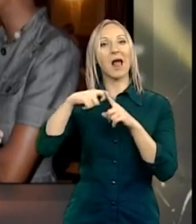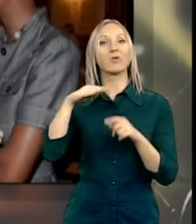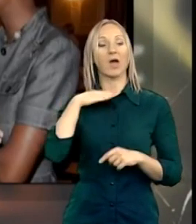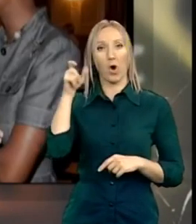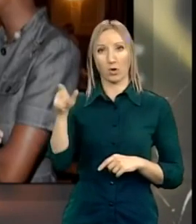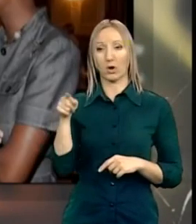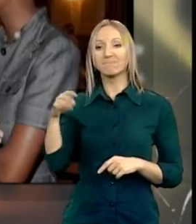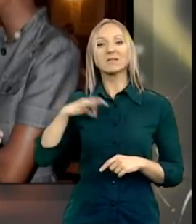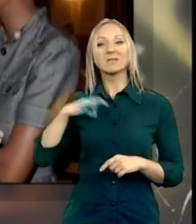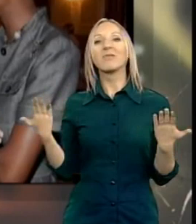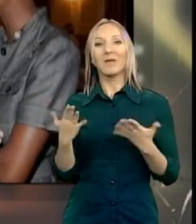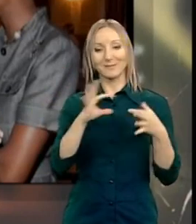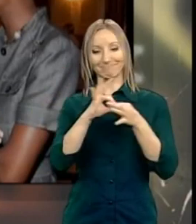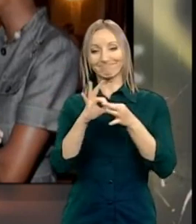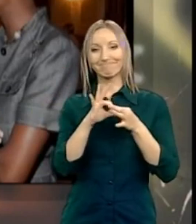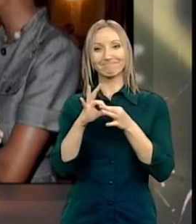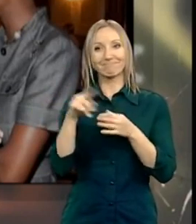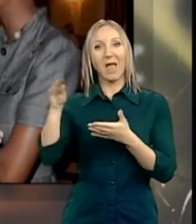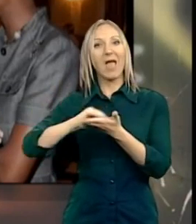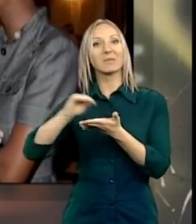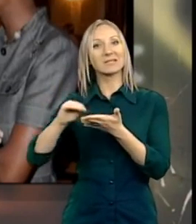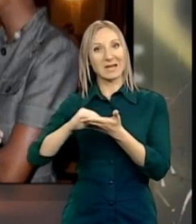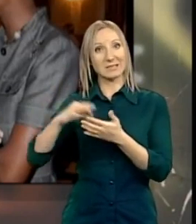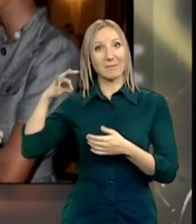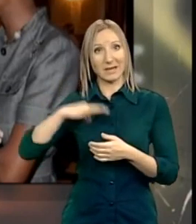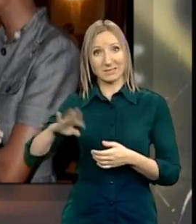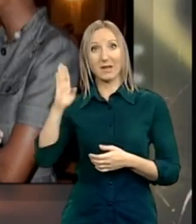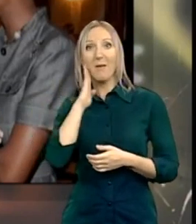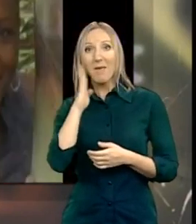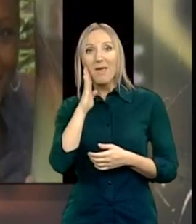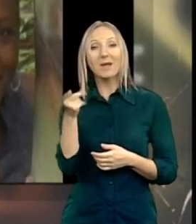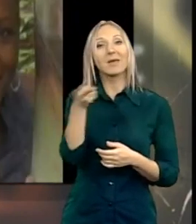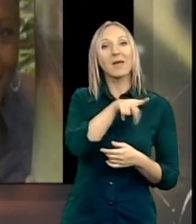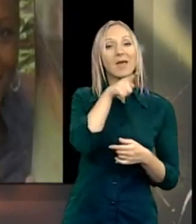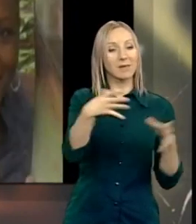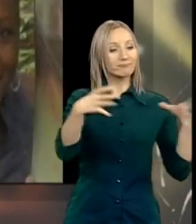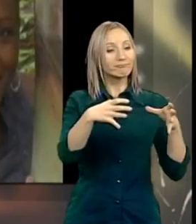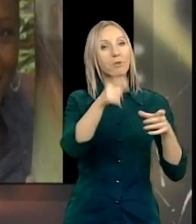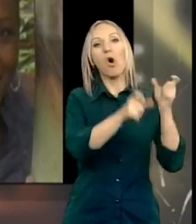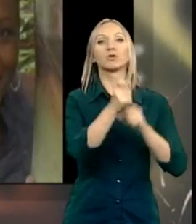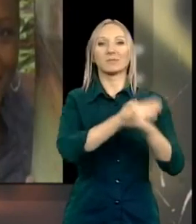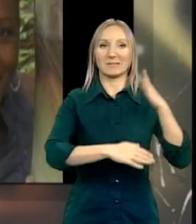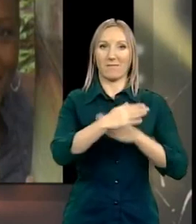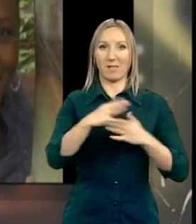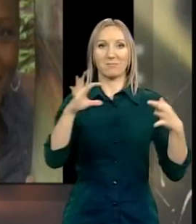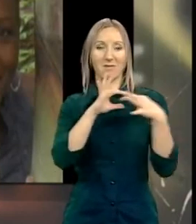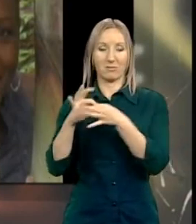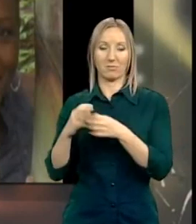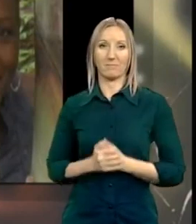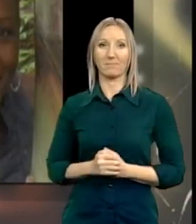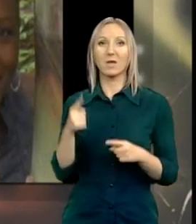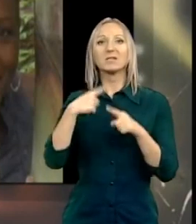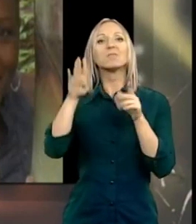Njen zadatak biće održavanje veze između administracije predsjednika Sjedinjenih Američkih Država i zajednice osoba sa invaliditetom.